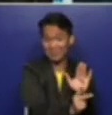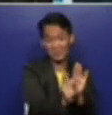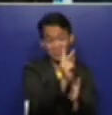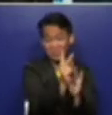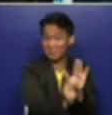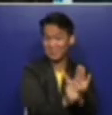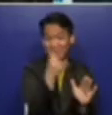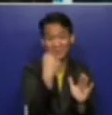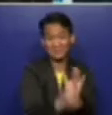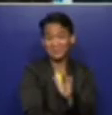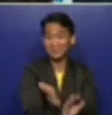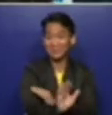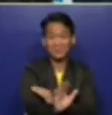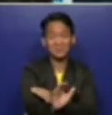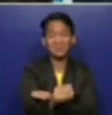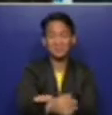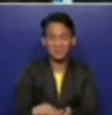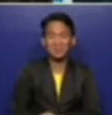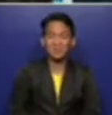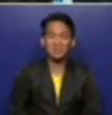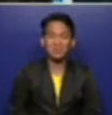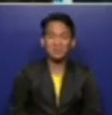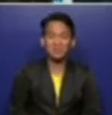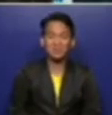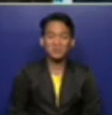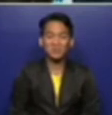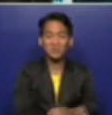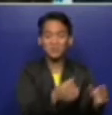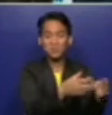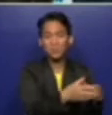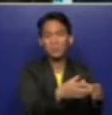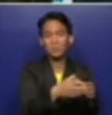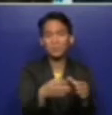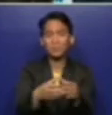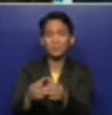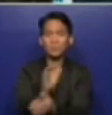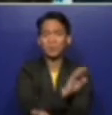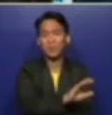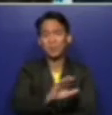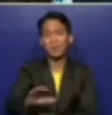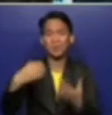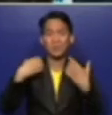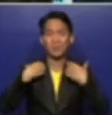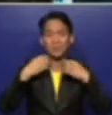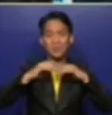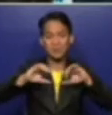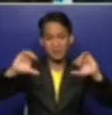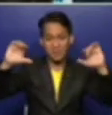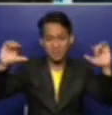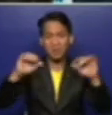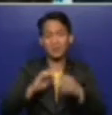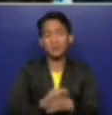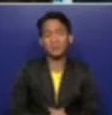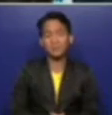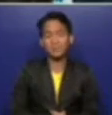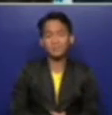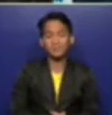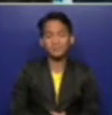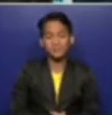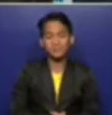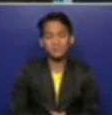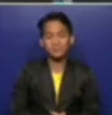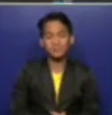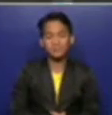ชุมนุมนะครับไม่ว่าจะเป็นการชุมนุมของกลุ่มใดๆก็ตามเนี่ยรัฐบาลก็ได้กำหนดให้ทั้งหน่วยชาตินั้น